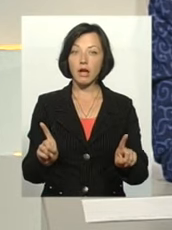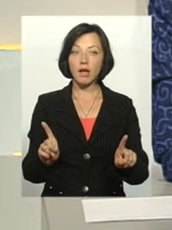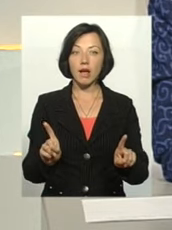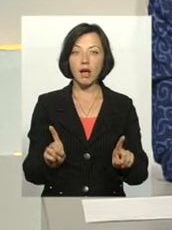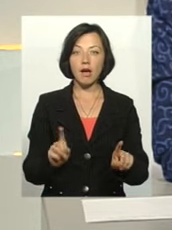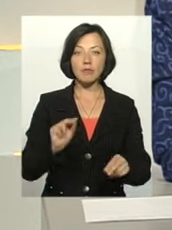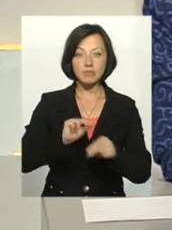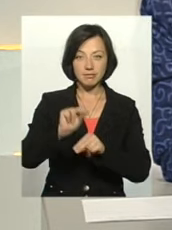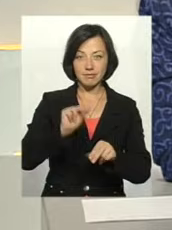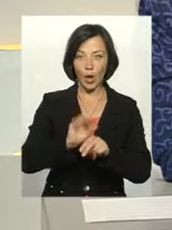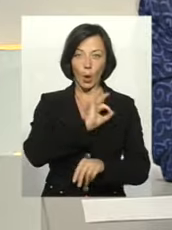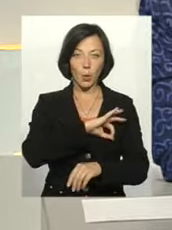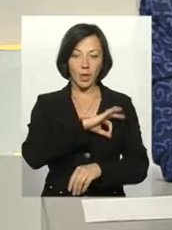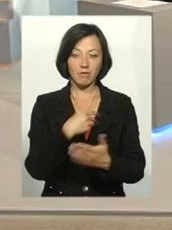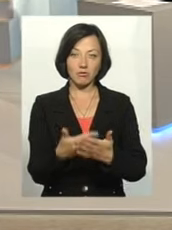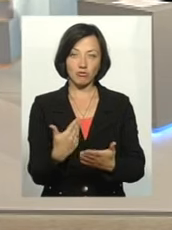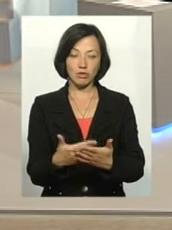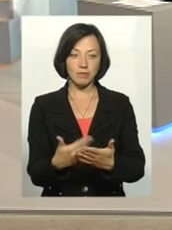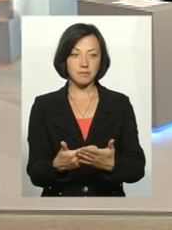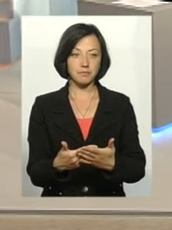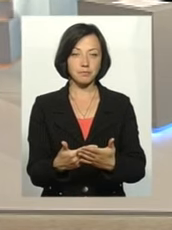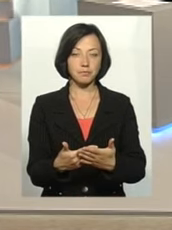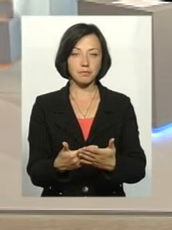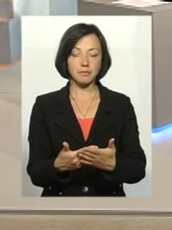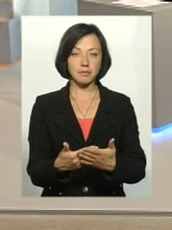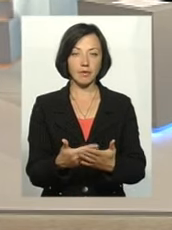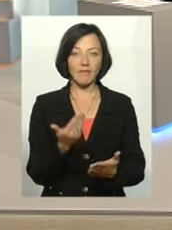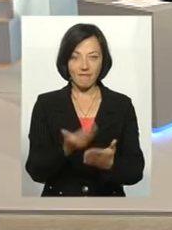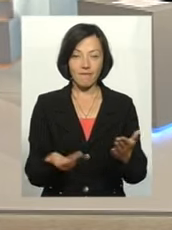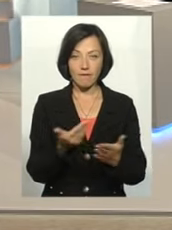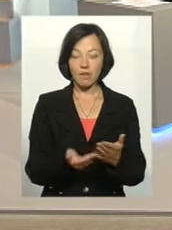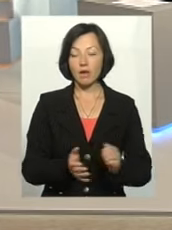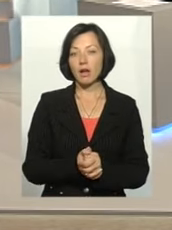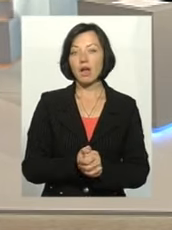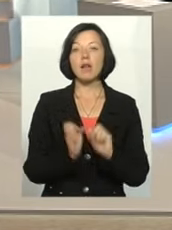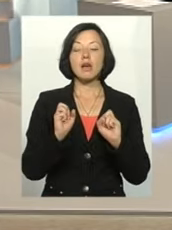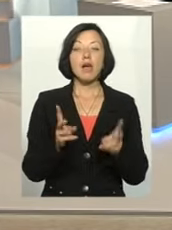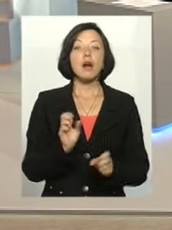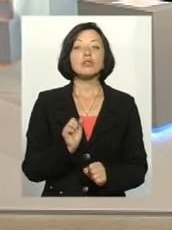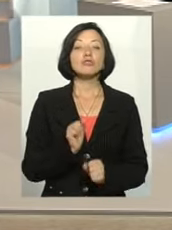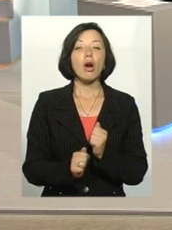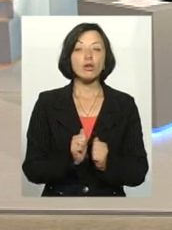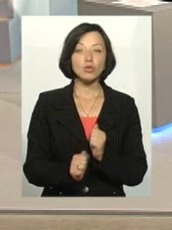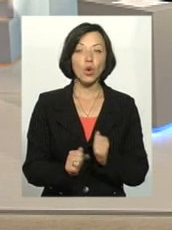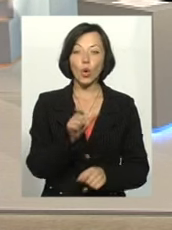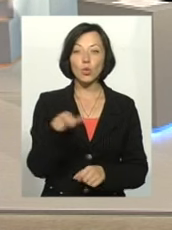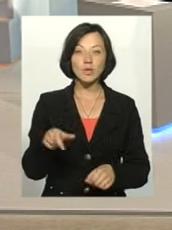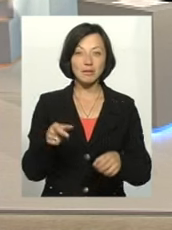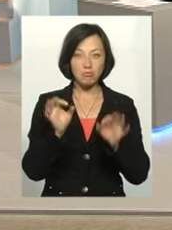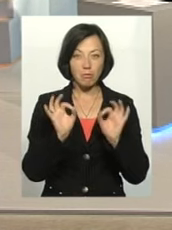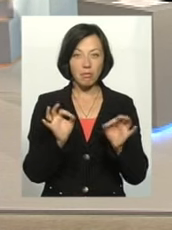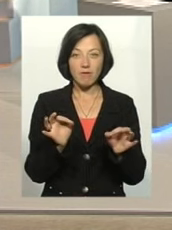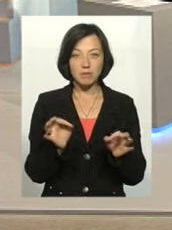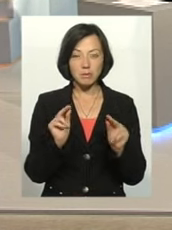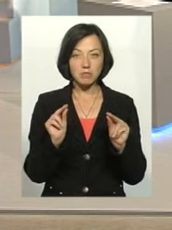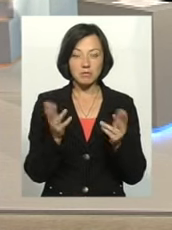лікнеп юридичний, так? Точно. Скажіть, будь ласка, як часто люди справді не знають своїх прав?